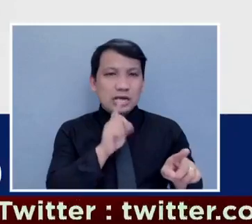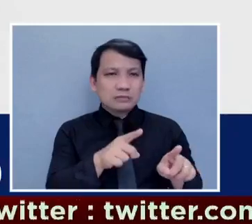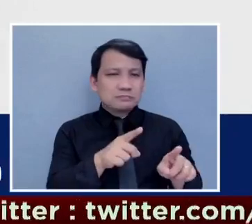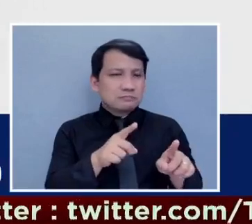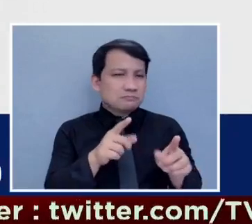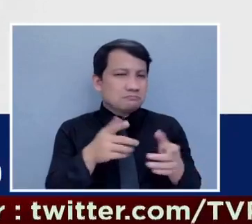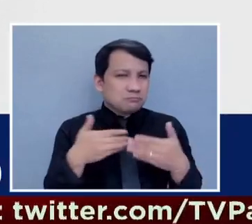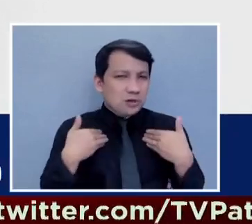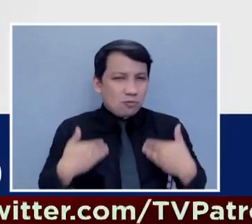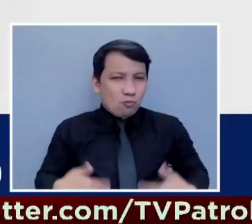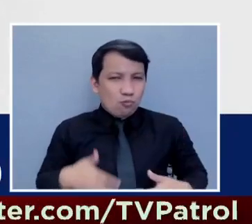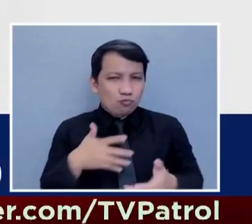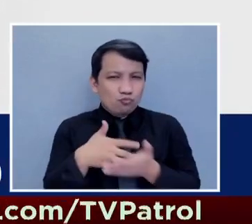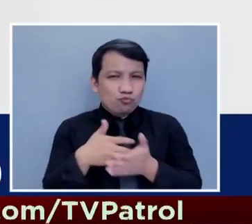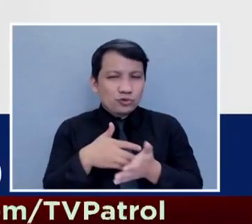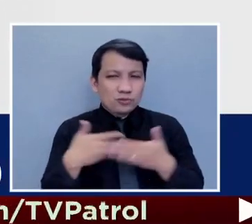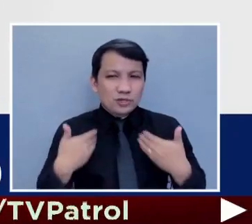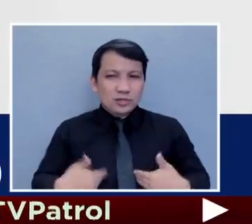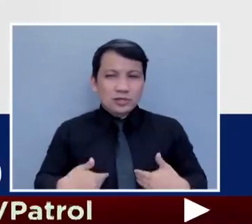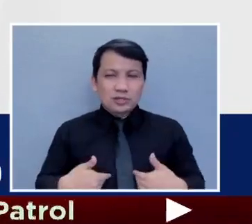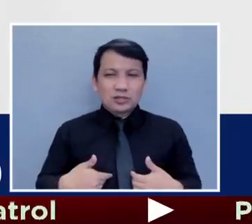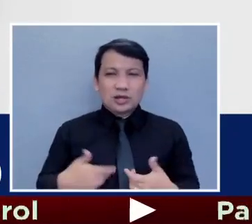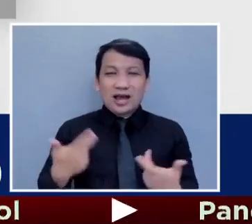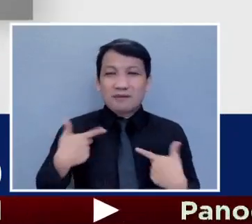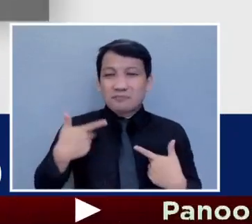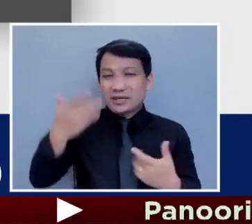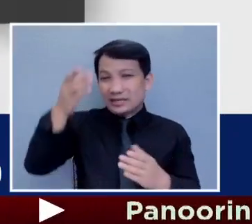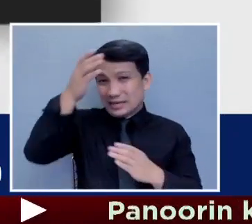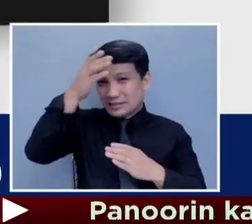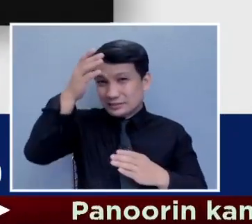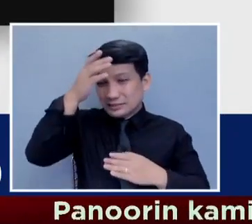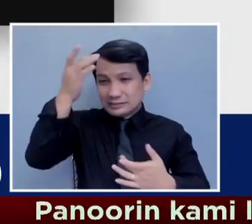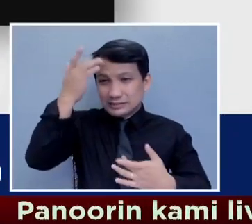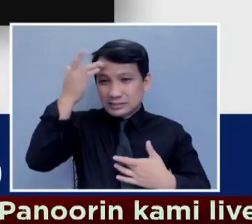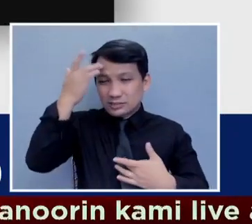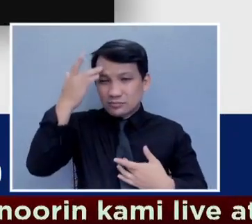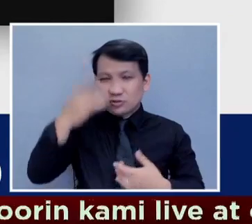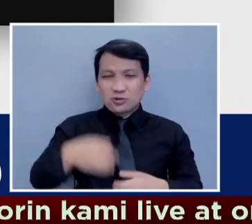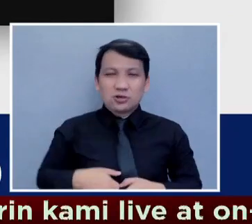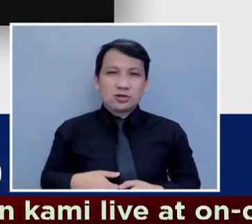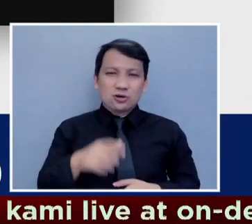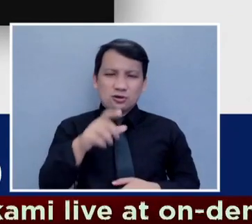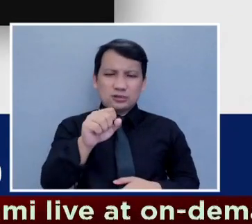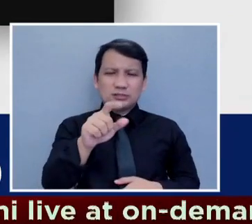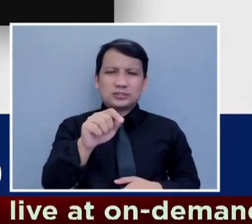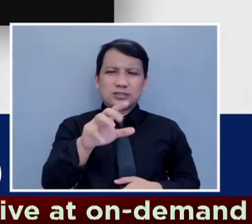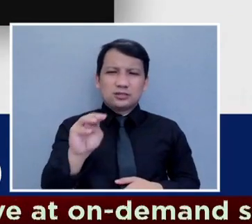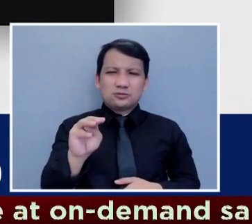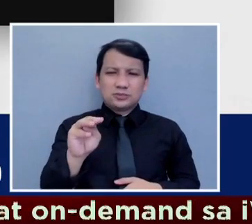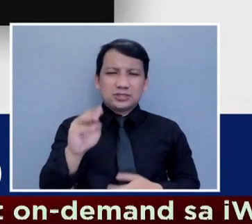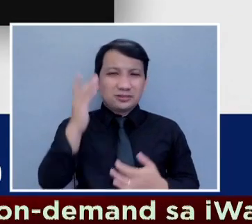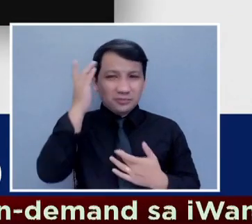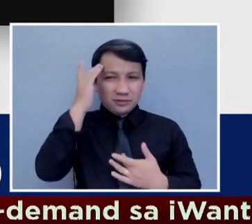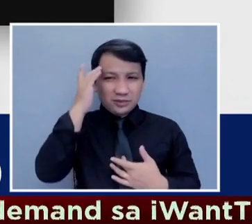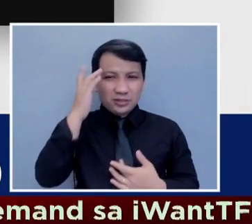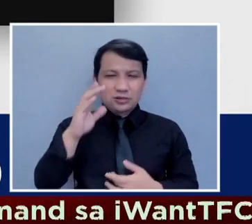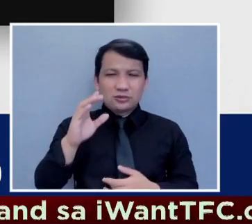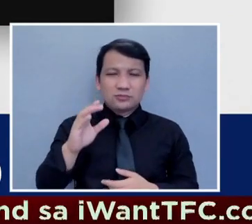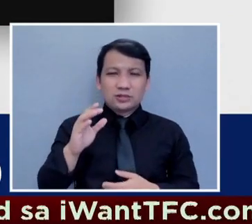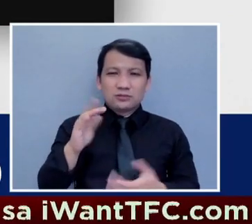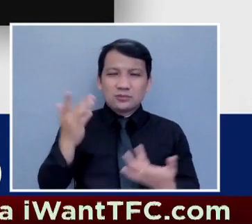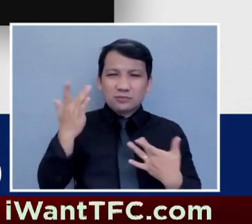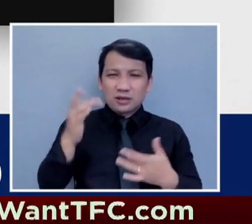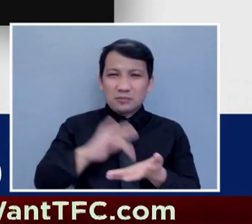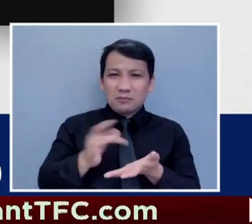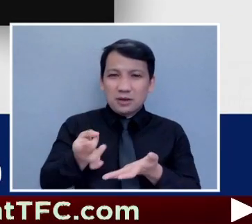ang mga batang sumasailalim sa active cancer treatment, organ o stem cell transplant, chronic dialysis at umiinom ng mga gamot